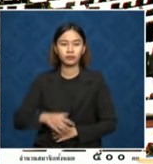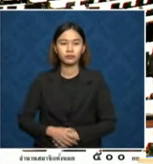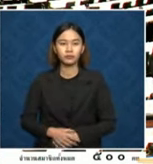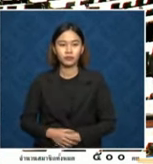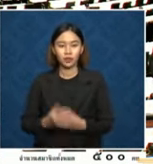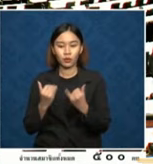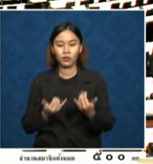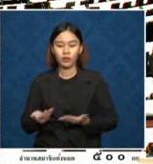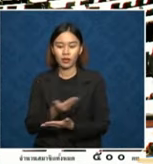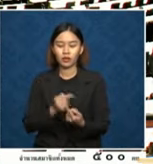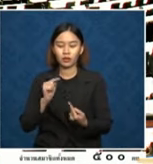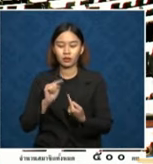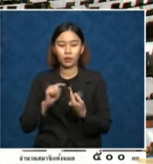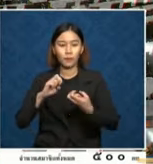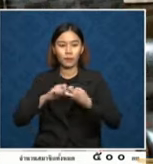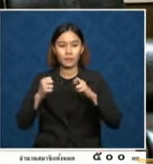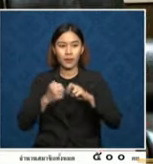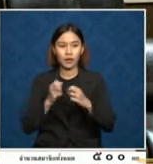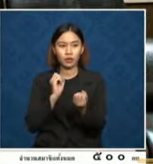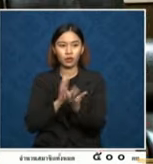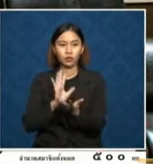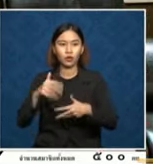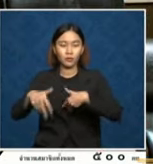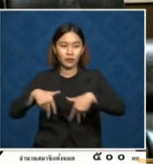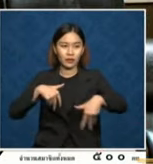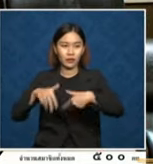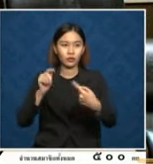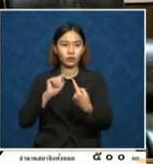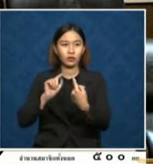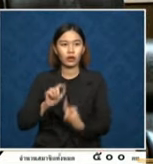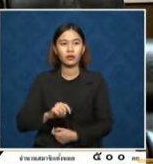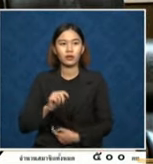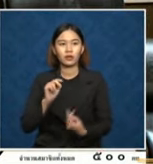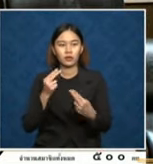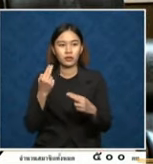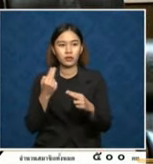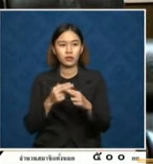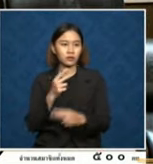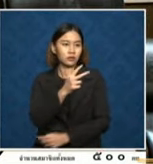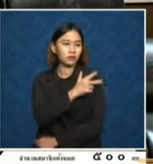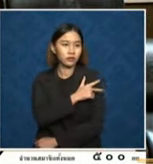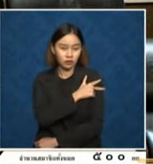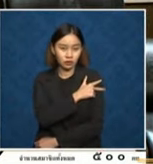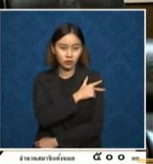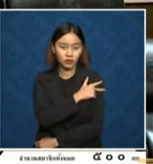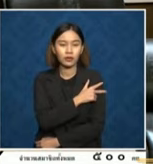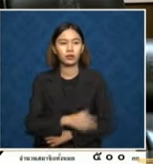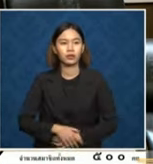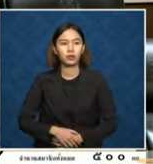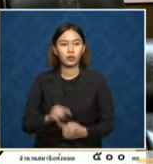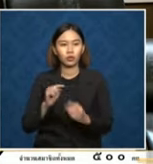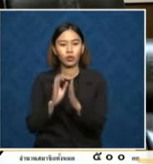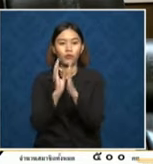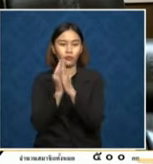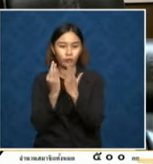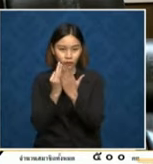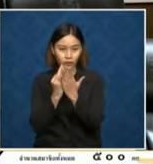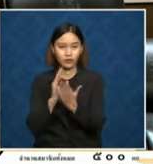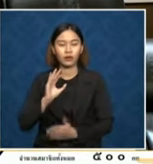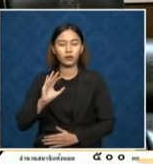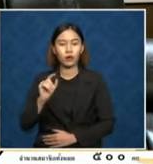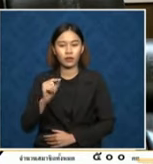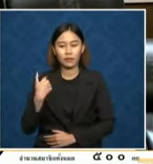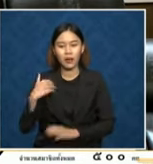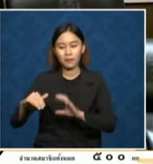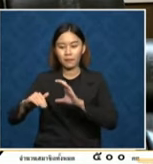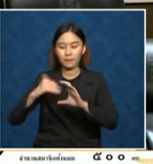ดิฉันขอหารือความเดือดร้อนของพี่น้องประชาชนค่ะจากสก.ดร.จรนะคะสก.เขตลาดกระบังแล้วก็เพจเหตุการณ์ลาดกระบังค่ะส่ง